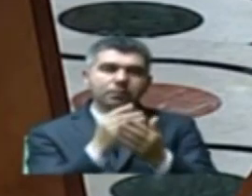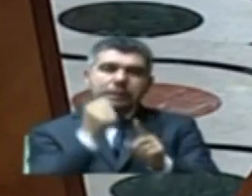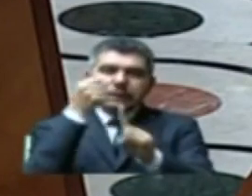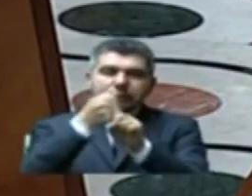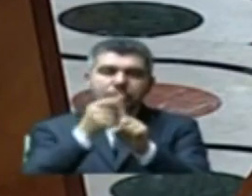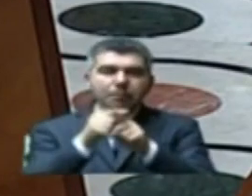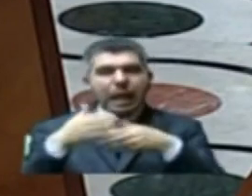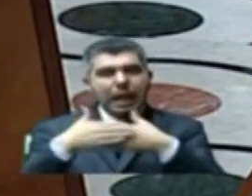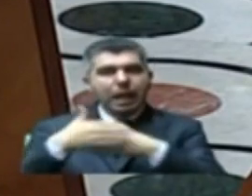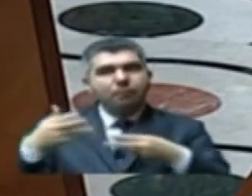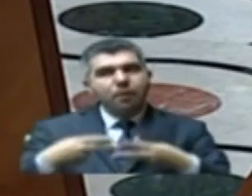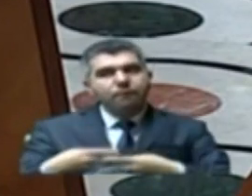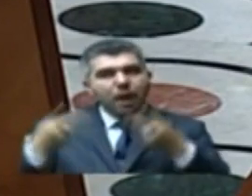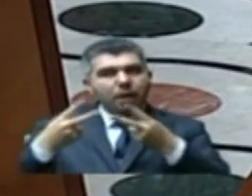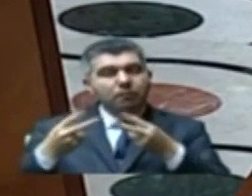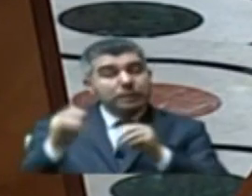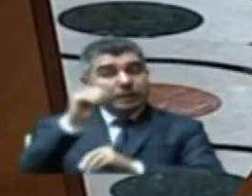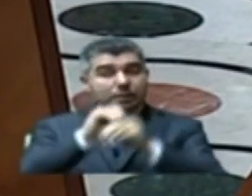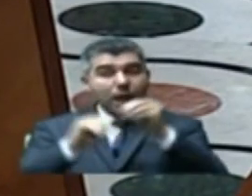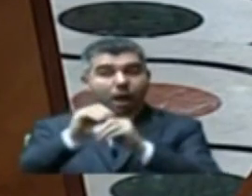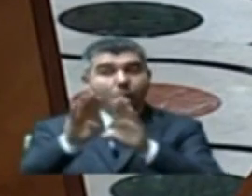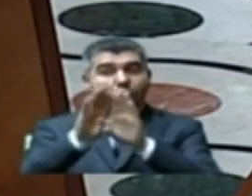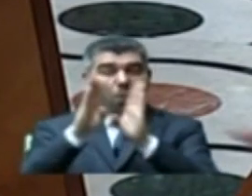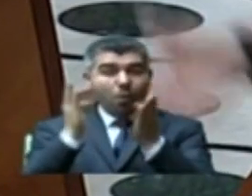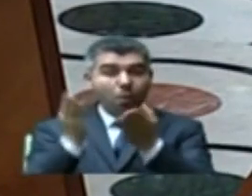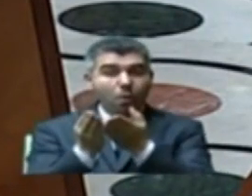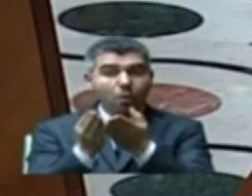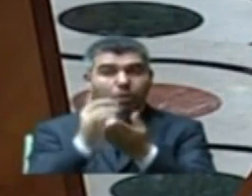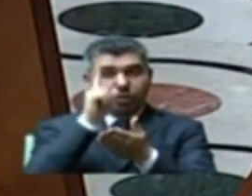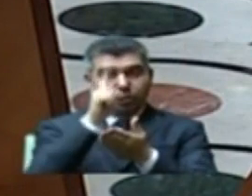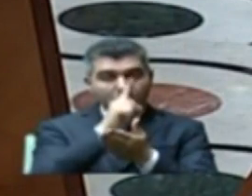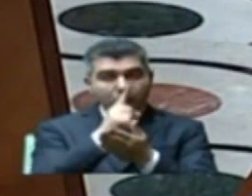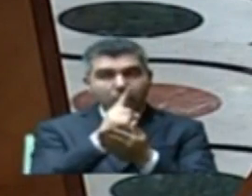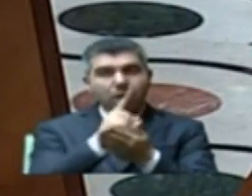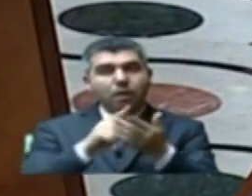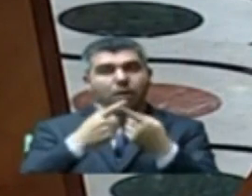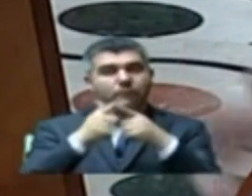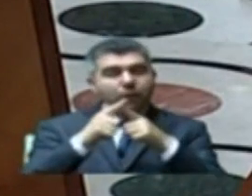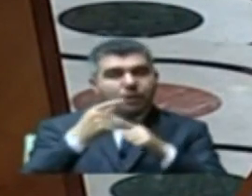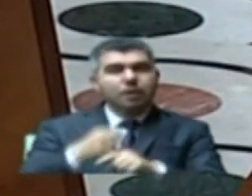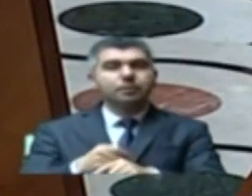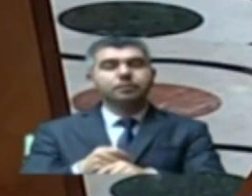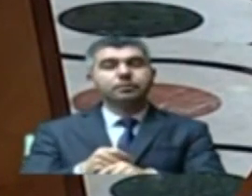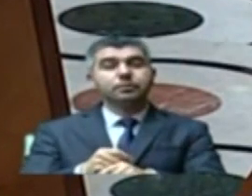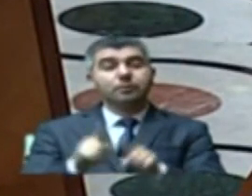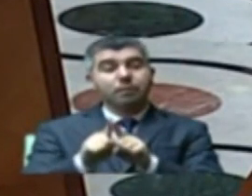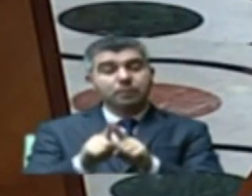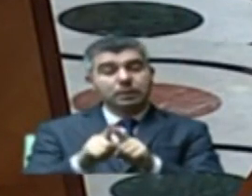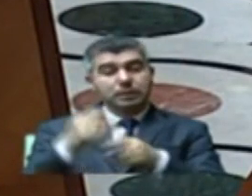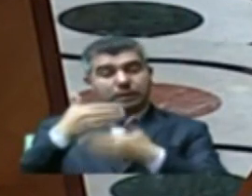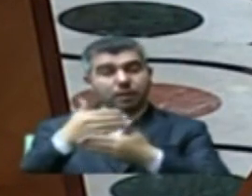الأوقات، وبالتالي إصلاح المنظومة كله سيكتمل بإصلاح البنيات وتأهيلها بالآلية